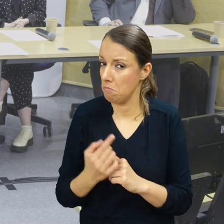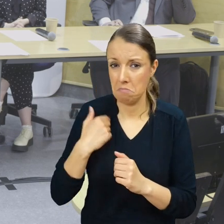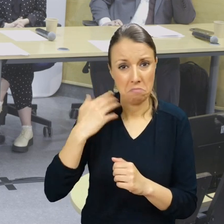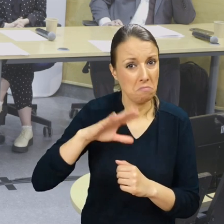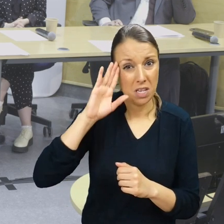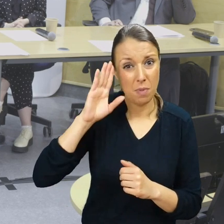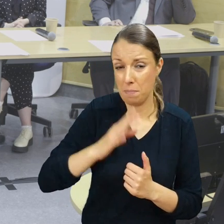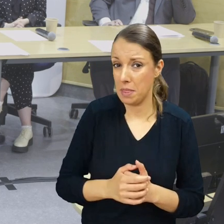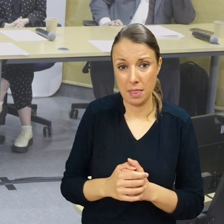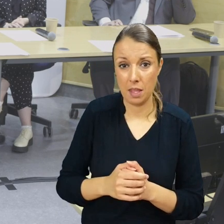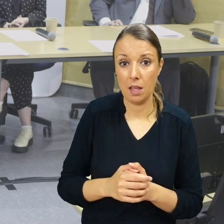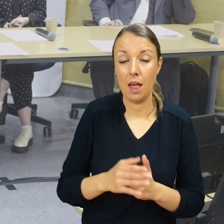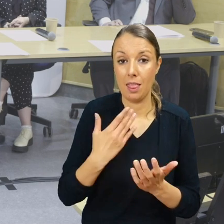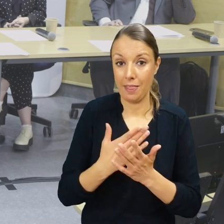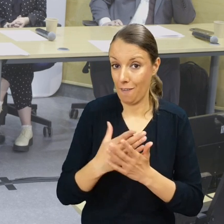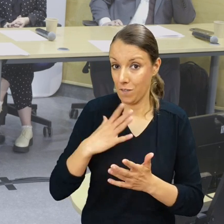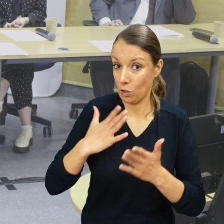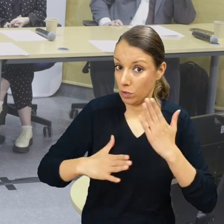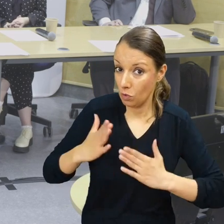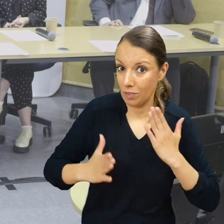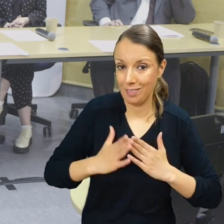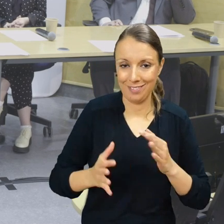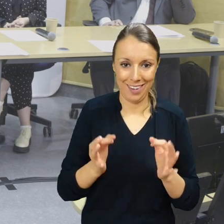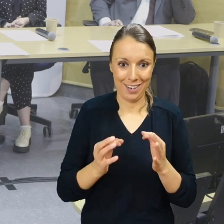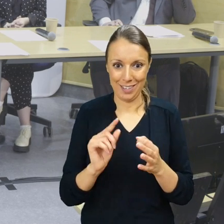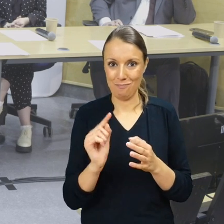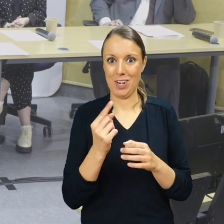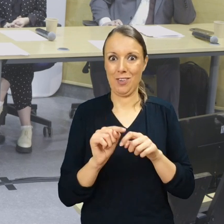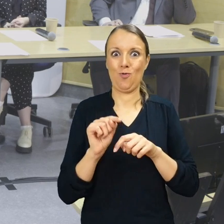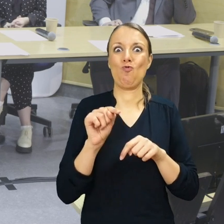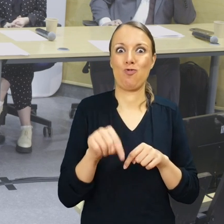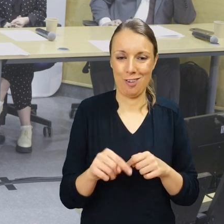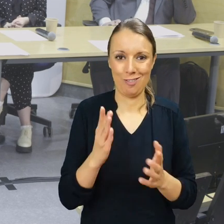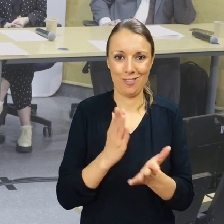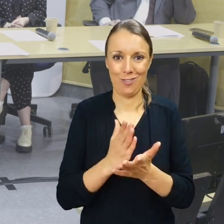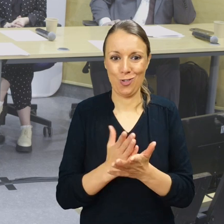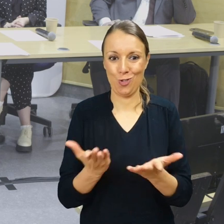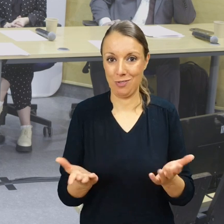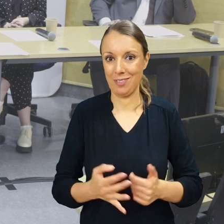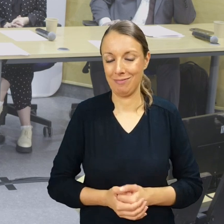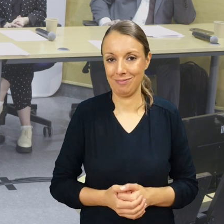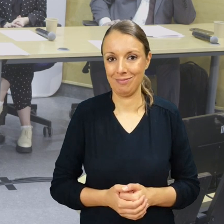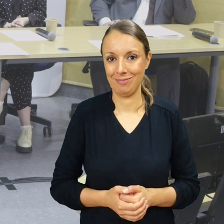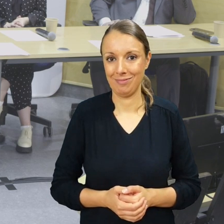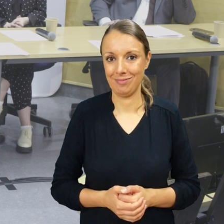może powinniśmy się ucieszyć z takich małych kroków i kropli drążącej skałę,